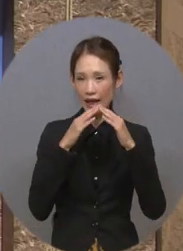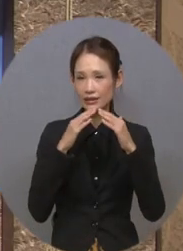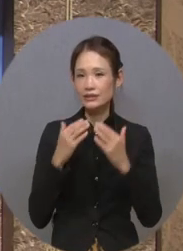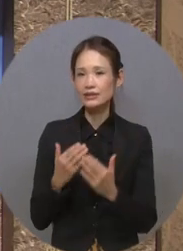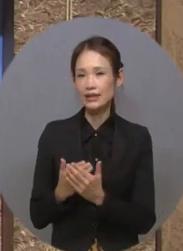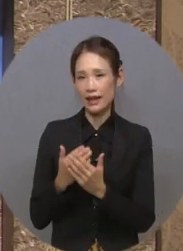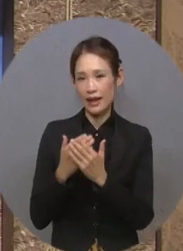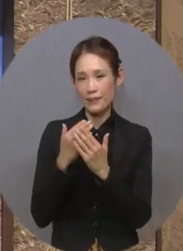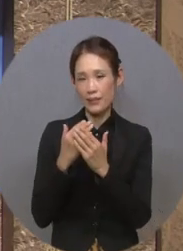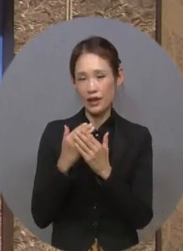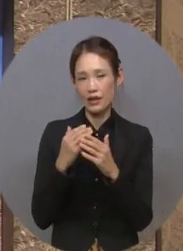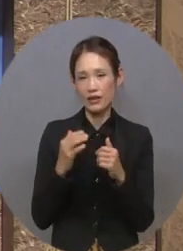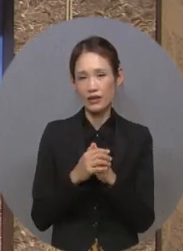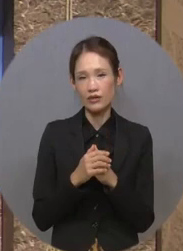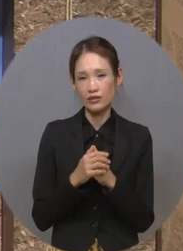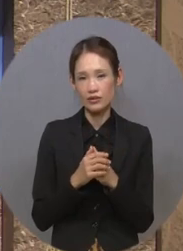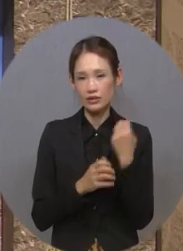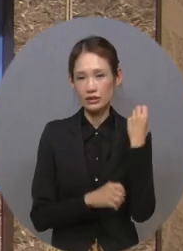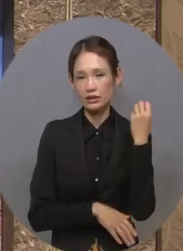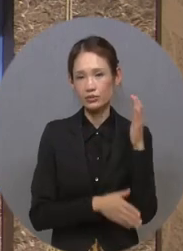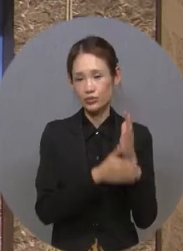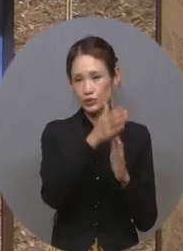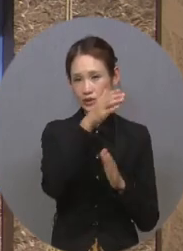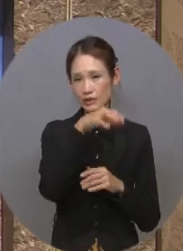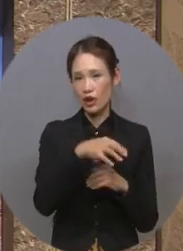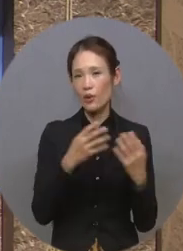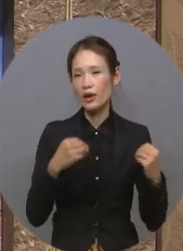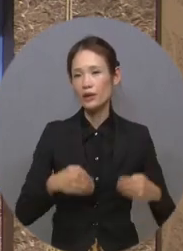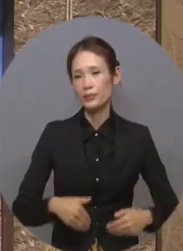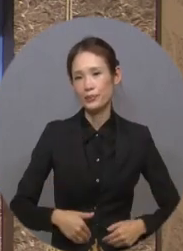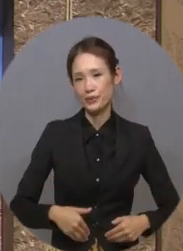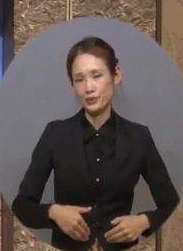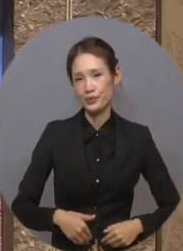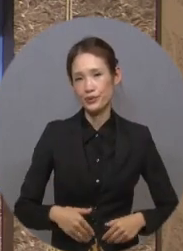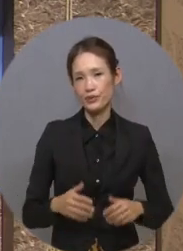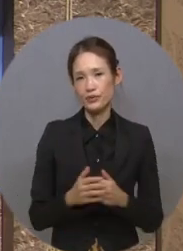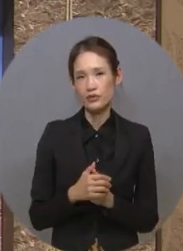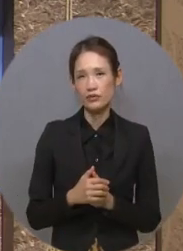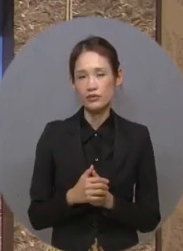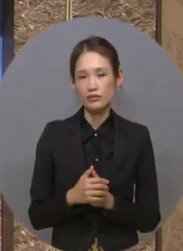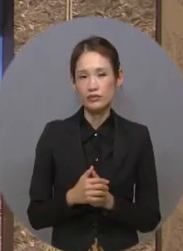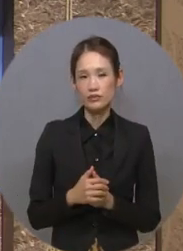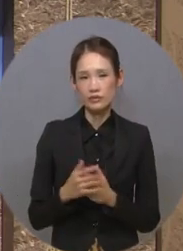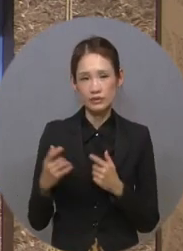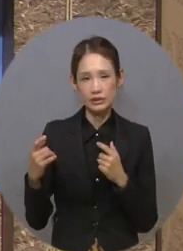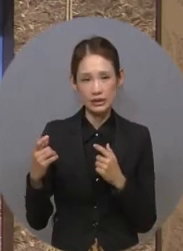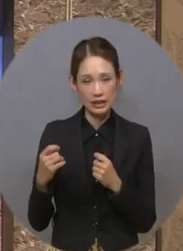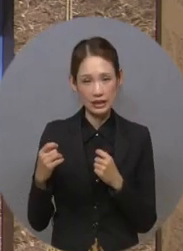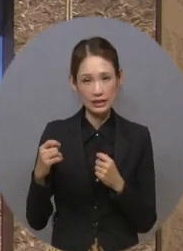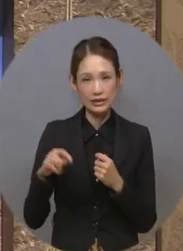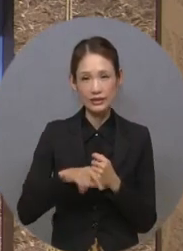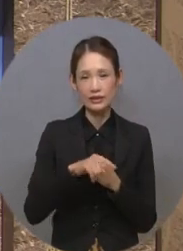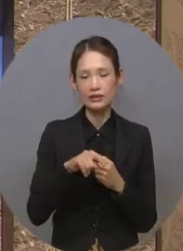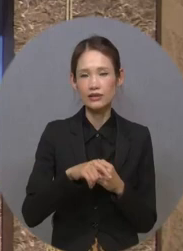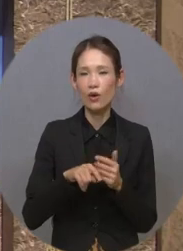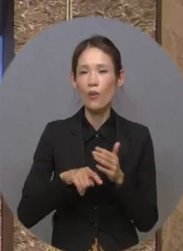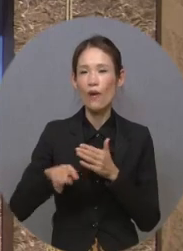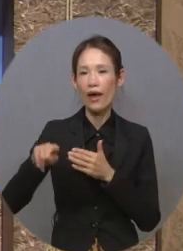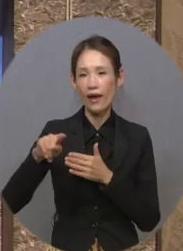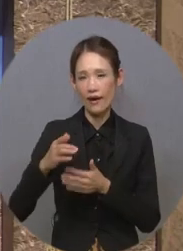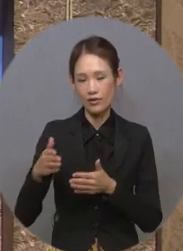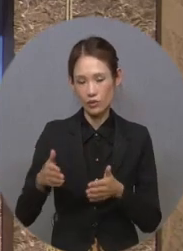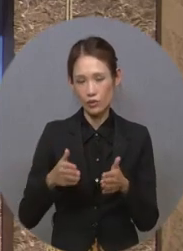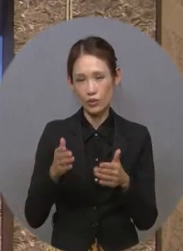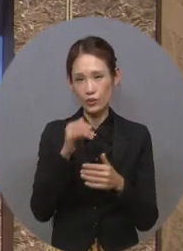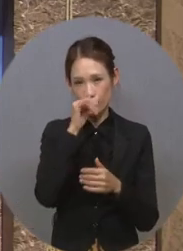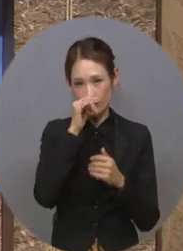또 기반 시설이 또 많이 필요하잖아요. 그죠? 그렇죠. 근데 거기서 이제 하면은 그 인근에 또 외곽도로가 있기 때문에 네. 거기다